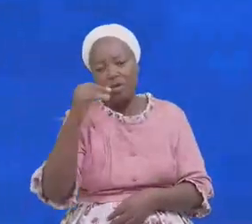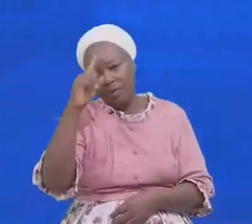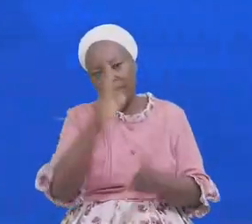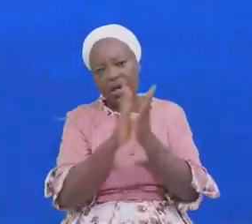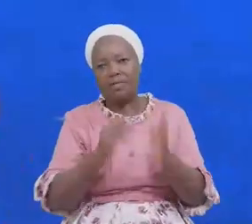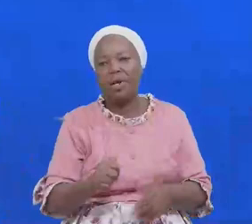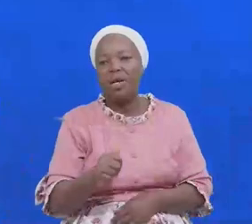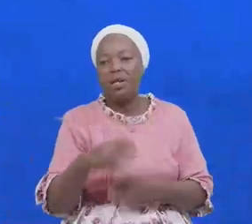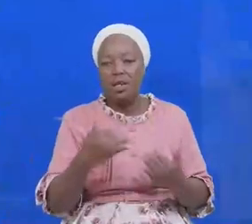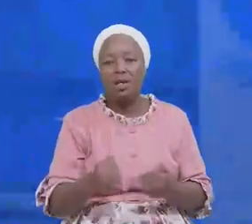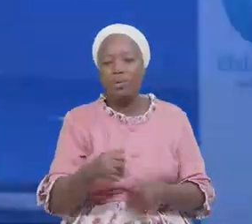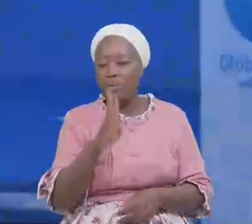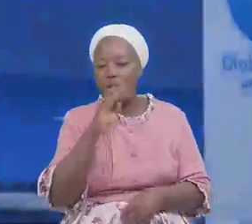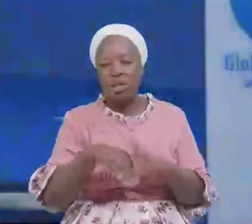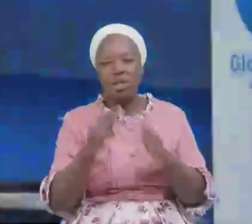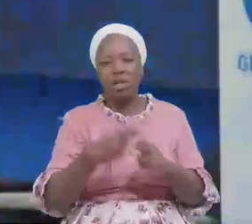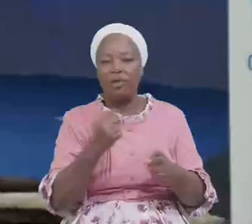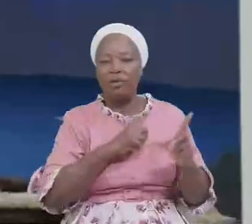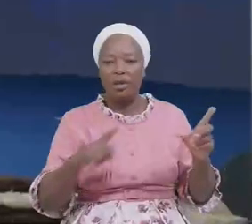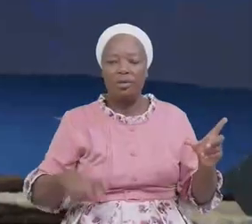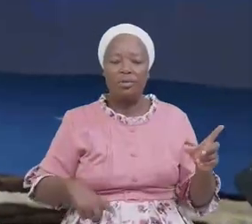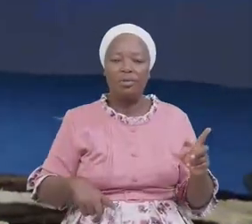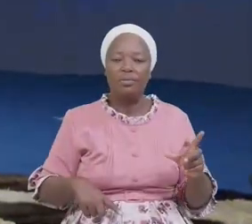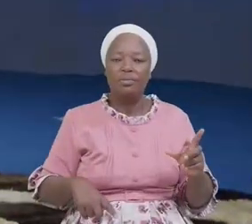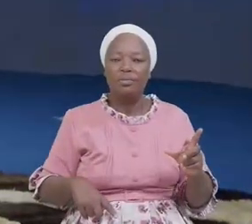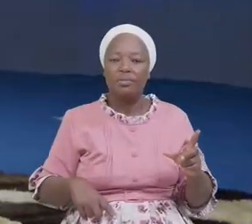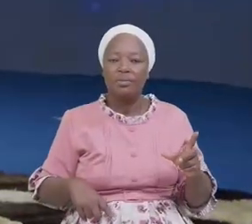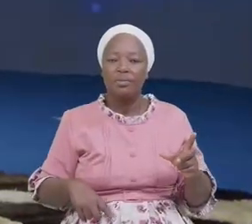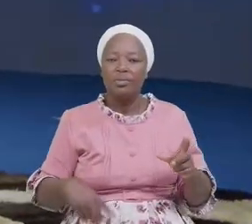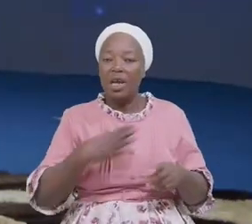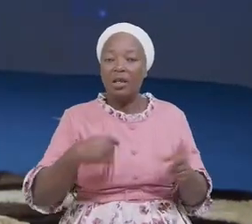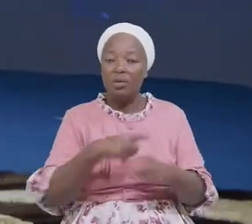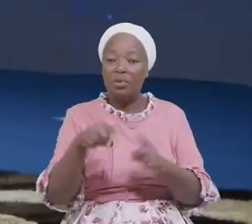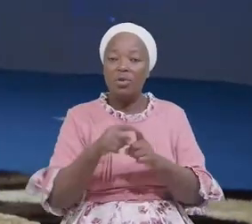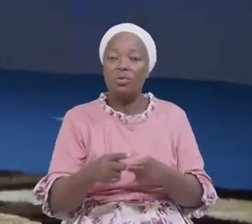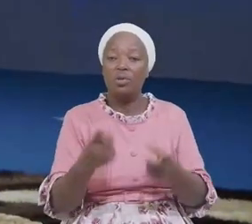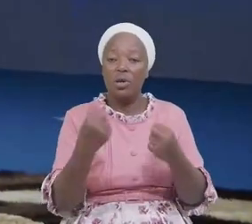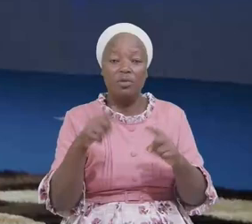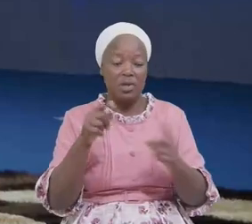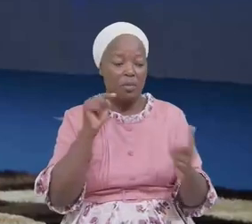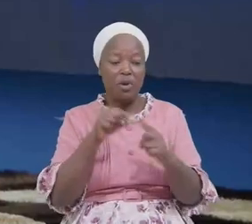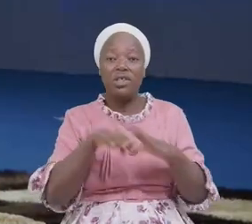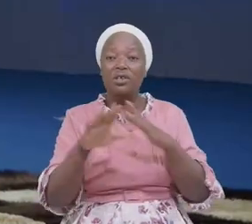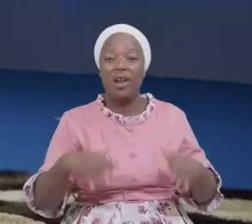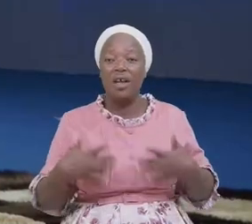Alors ici, le cœur, la pensée du croyant bénit le nom du Seigneur. Et quand tu viens à un niveau dans ta